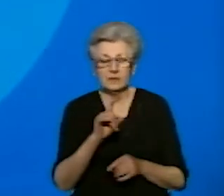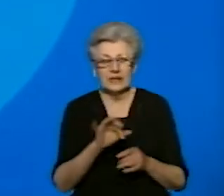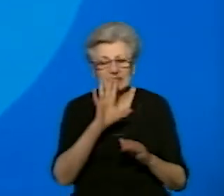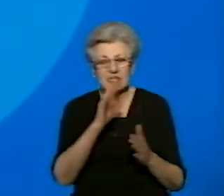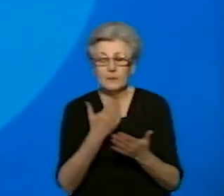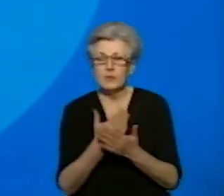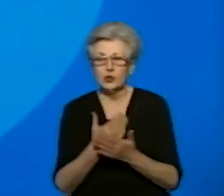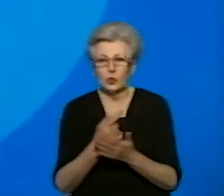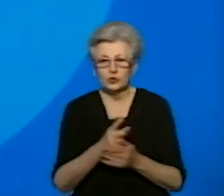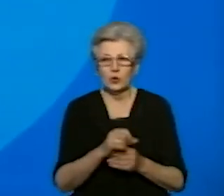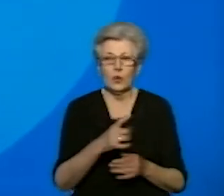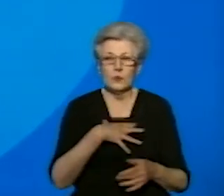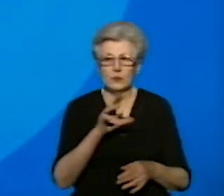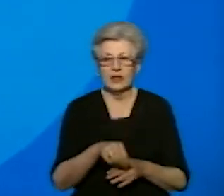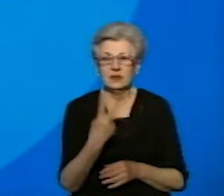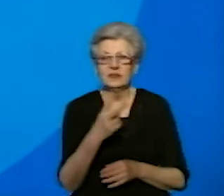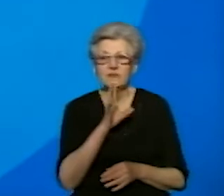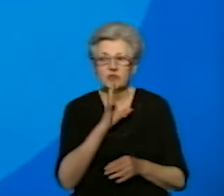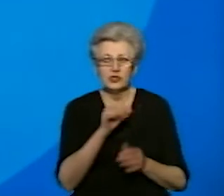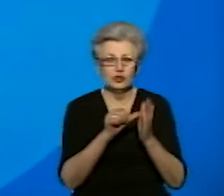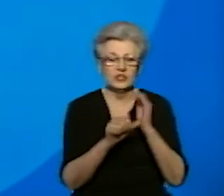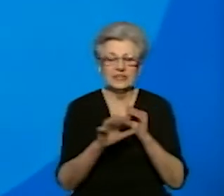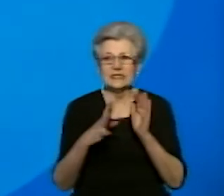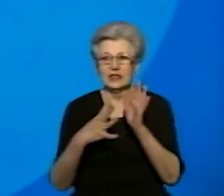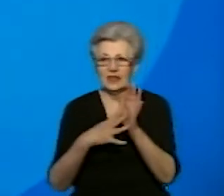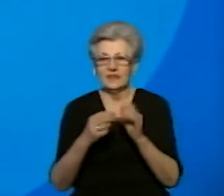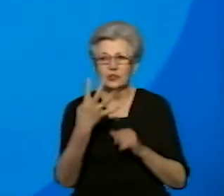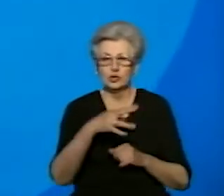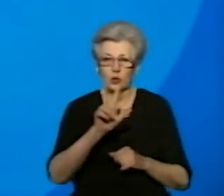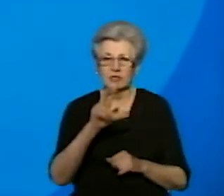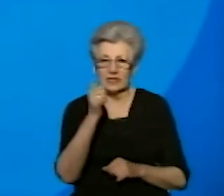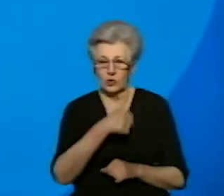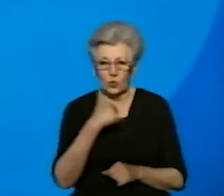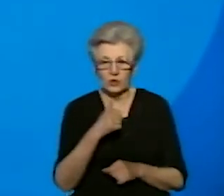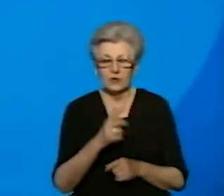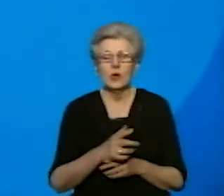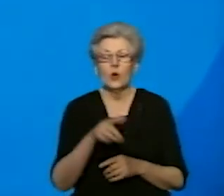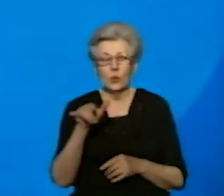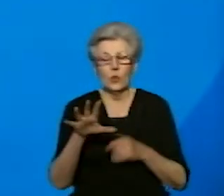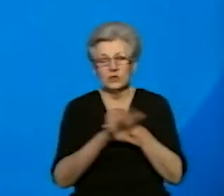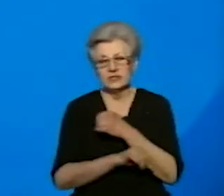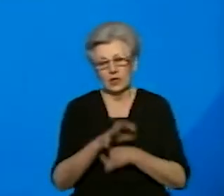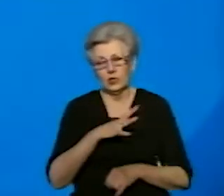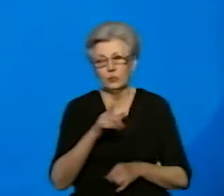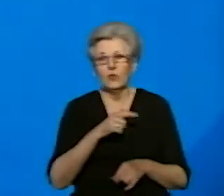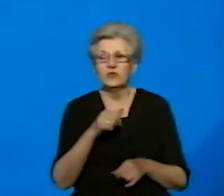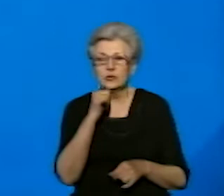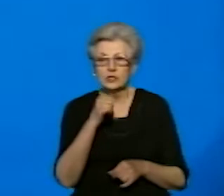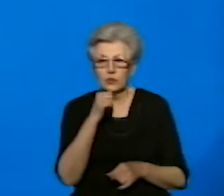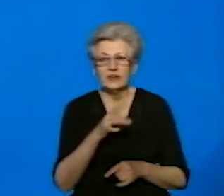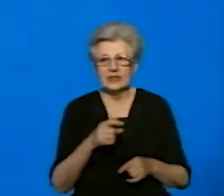2 жінки 69 та 43 років. Останньою був цукровий діабет та ішемія. Мічна хвороба